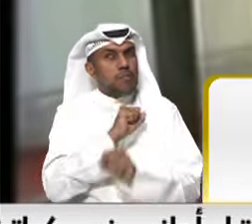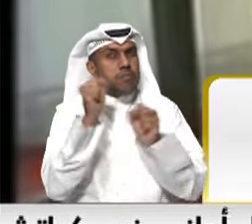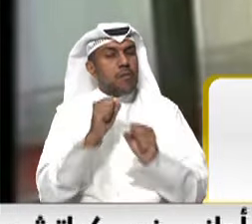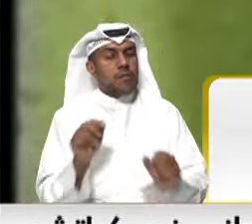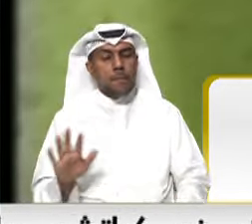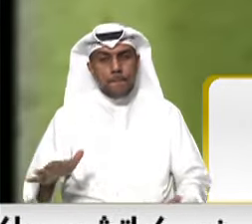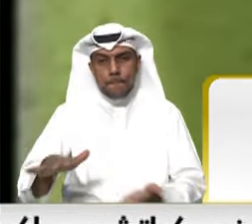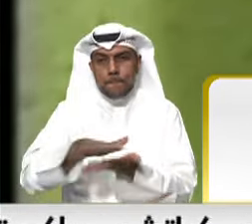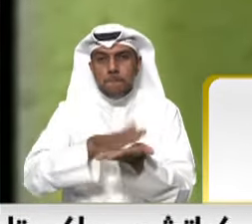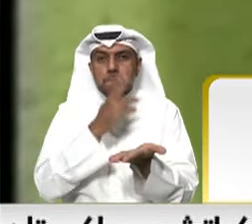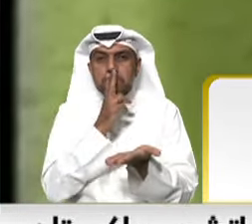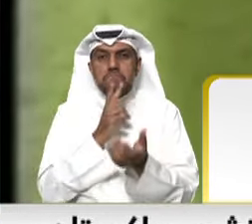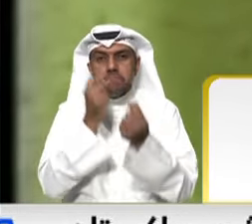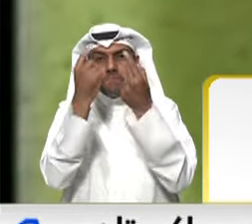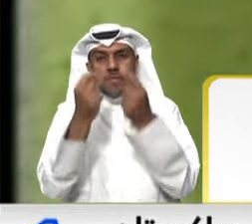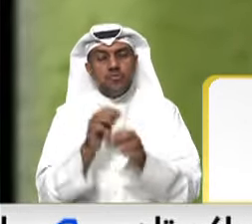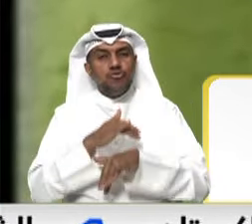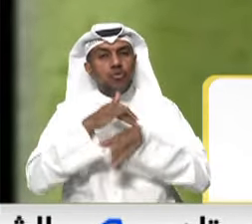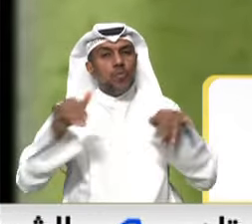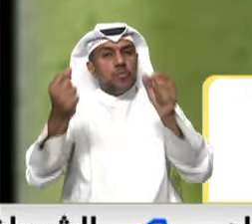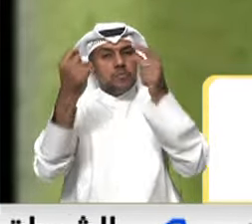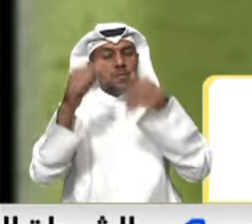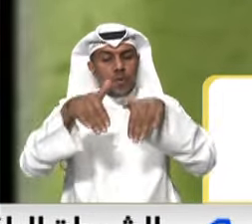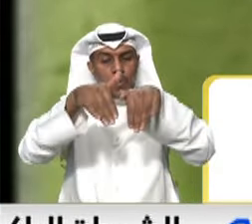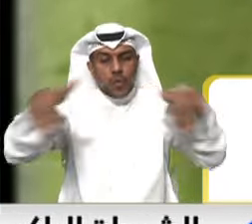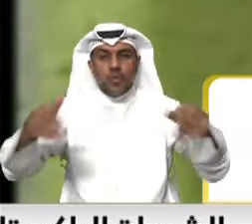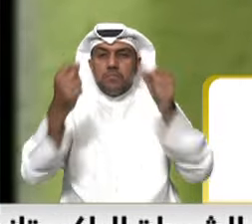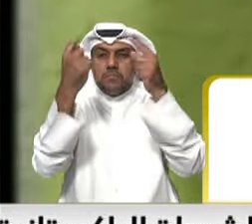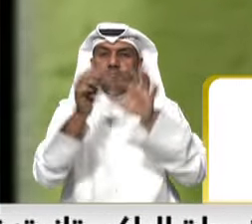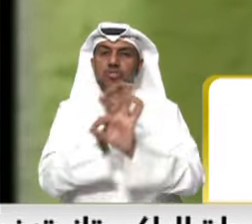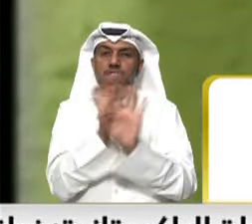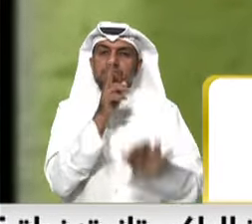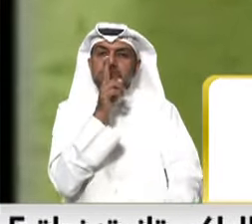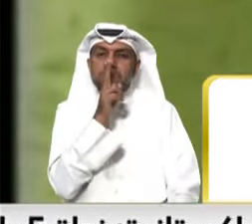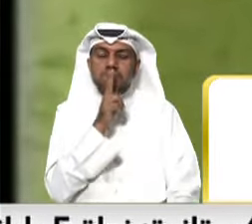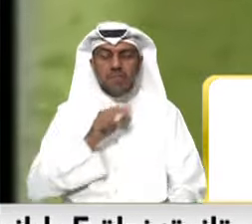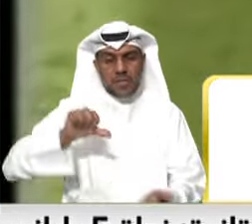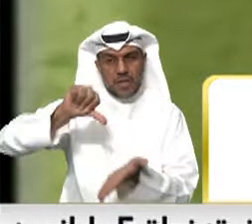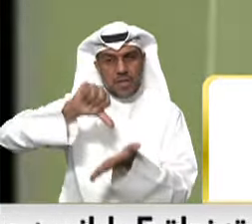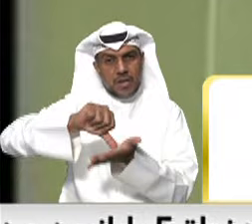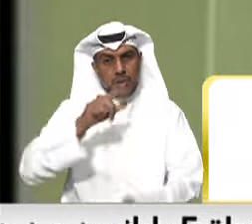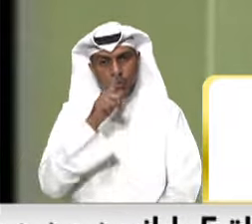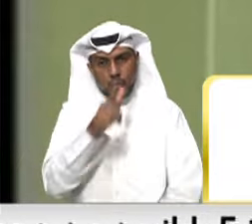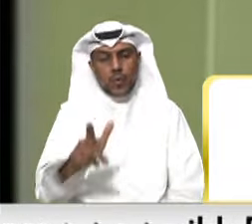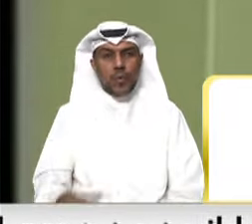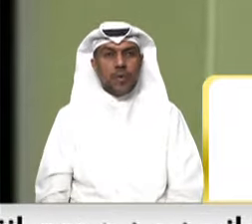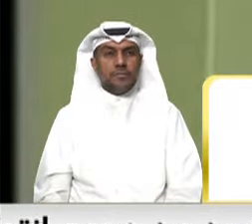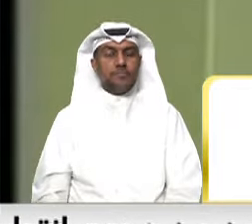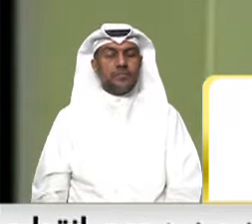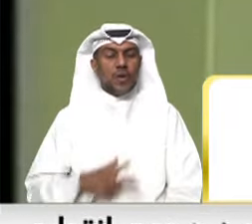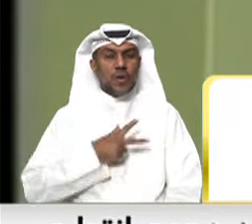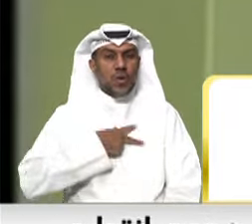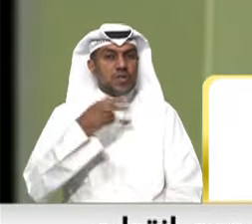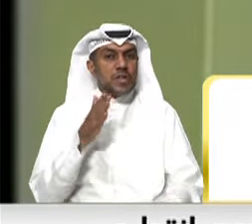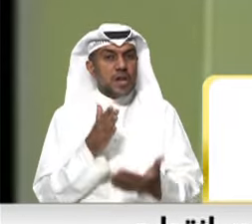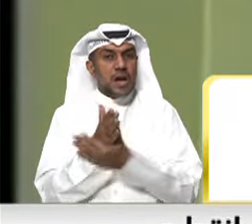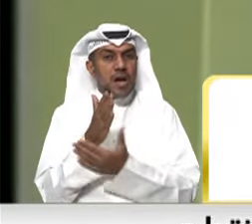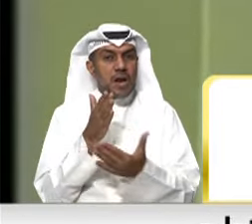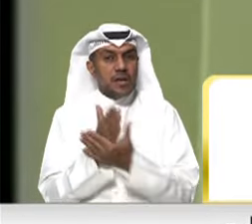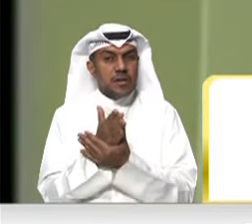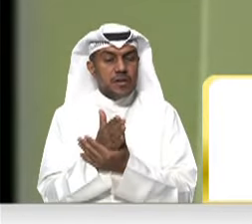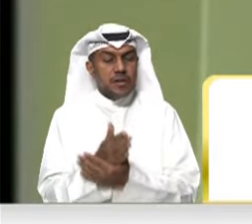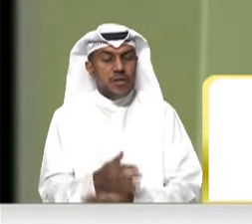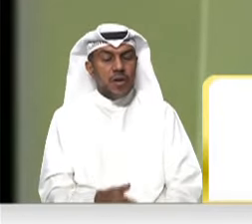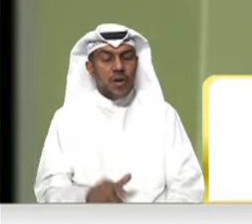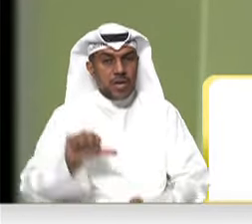وجود اي خرق امني على حدود البلاد وكان قد حذر وزير الخارجيه الايراني من انه في حال اي استخدام